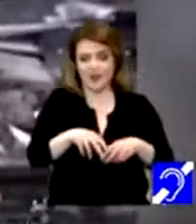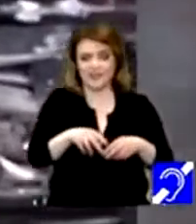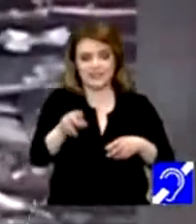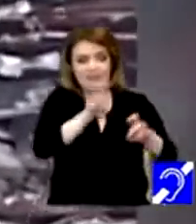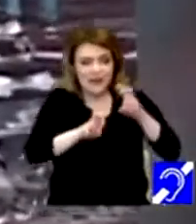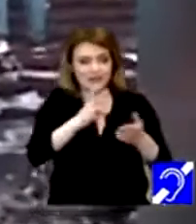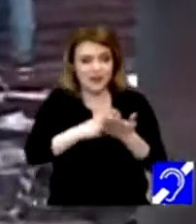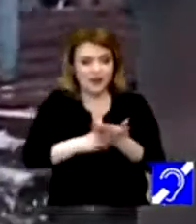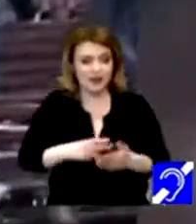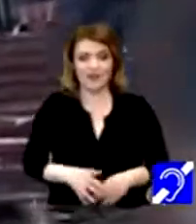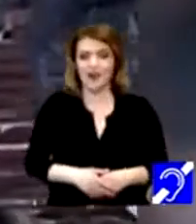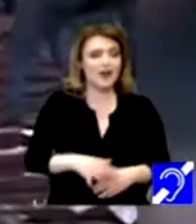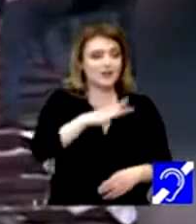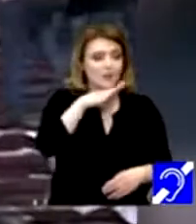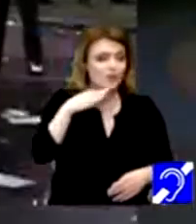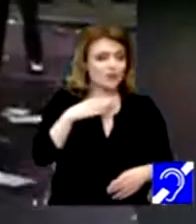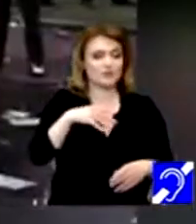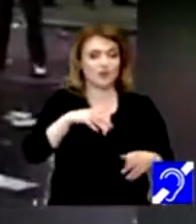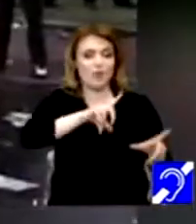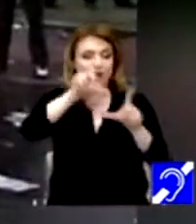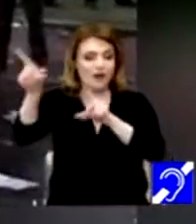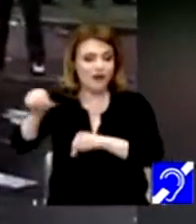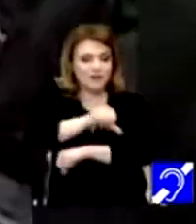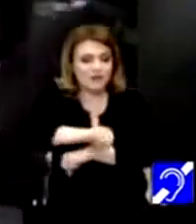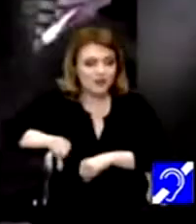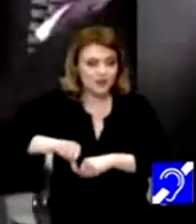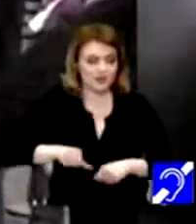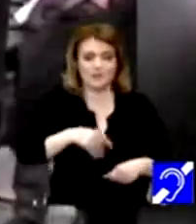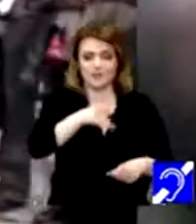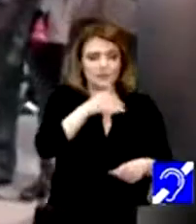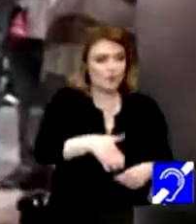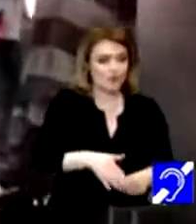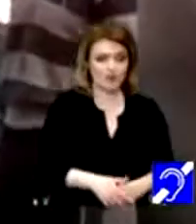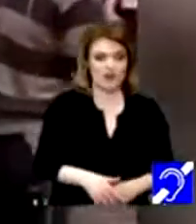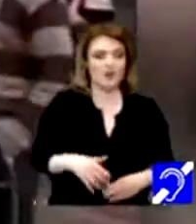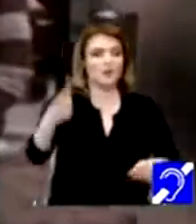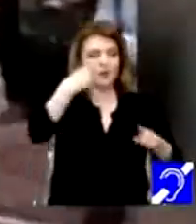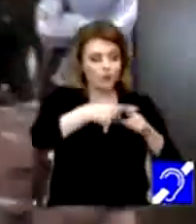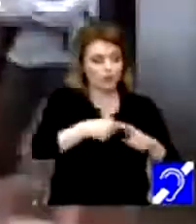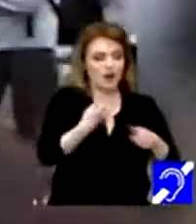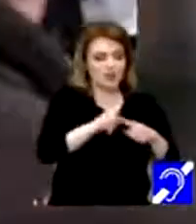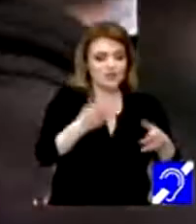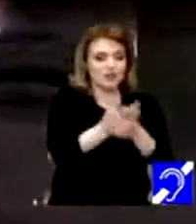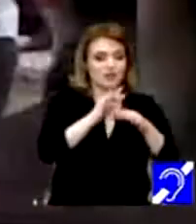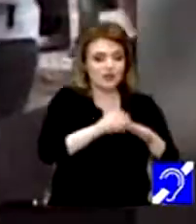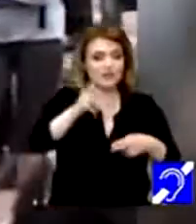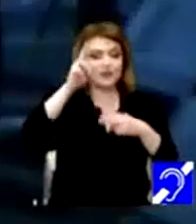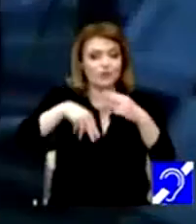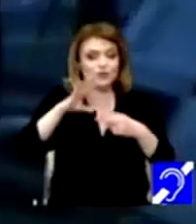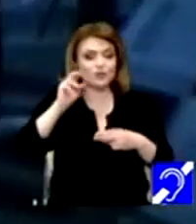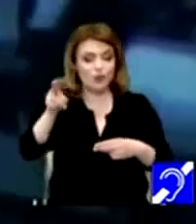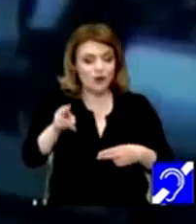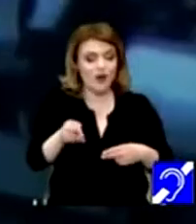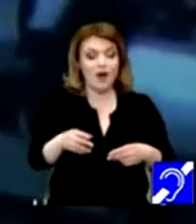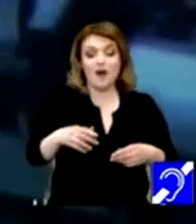ale acestora au părăsit Republica Moldova, iar termenul de prescripție a multor dosare a expirat. Mai grav este că rămâne nepedepsită moartea